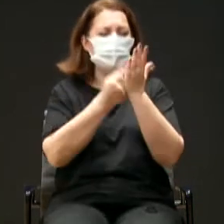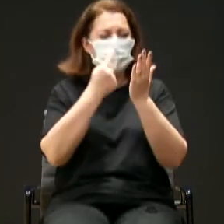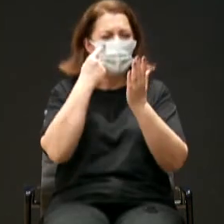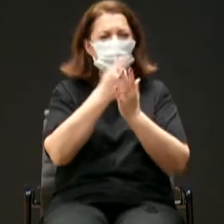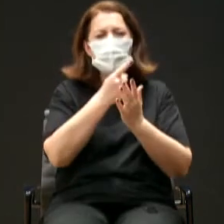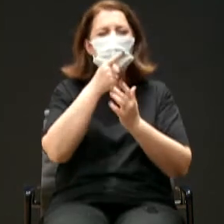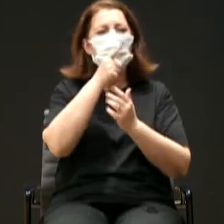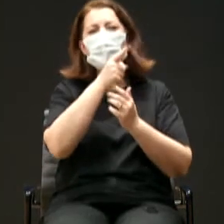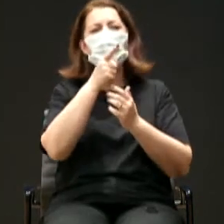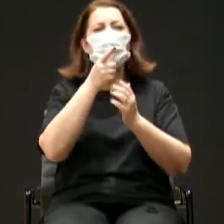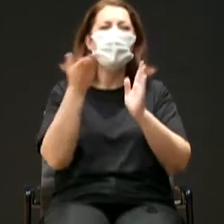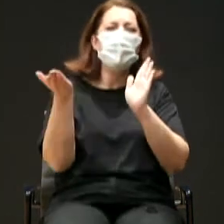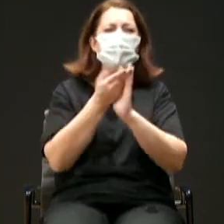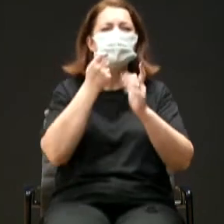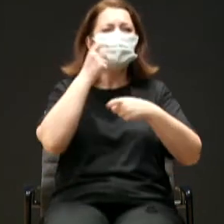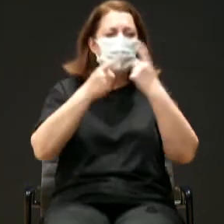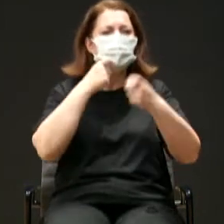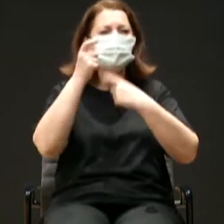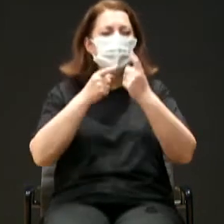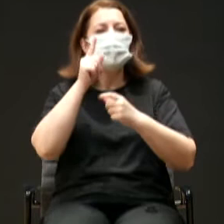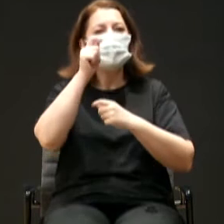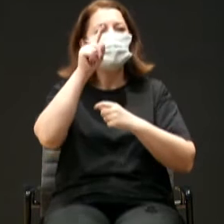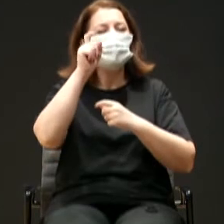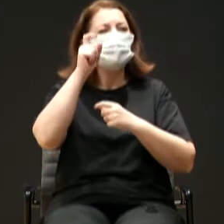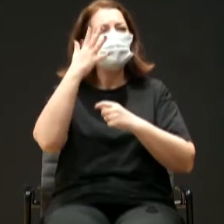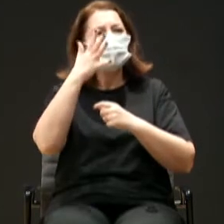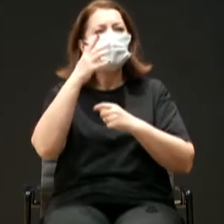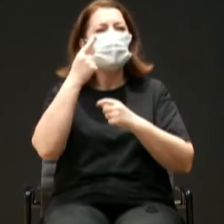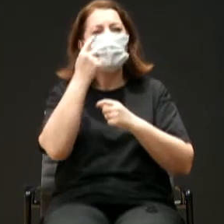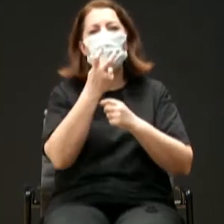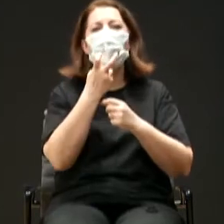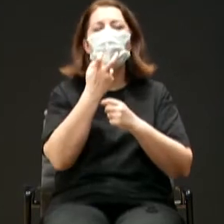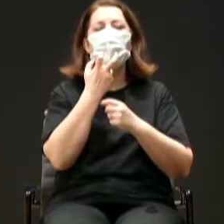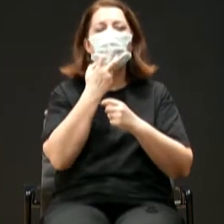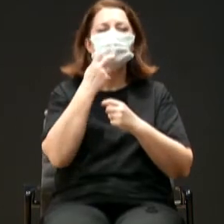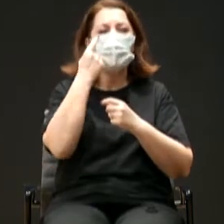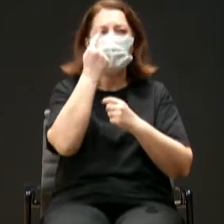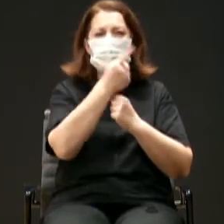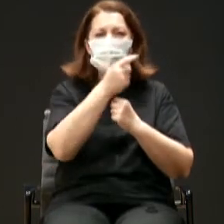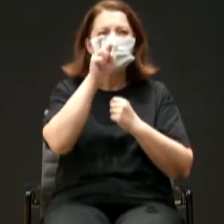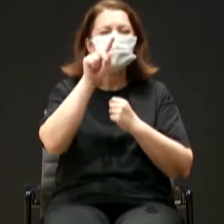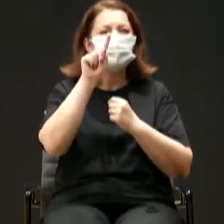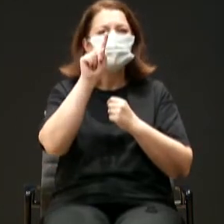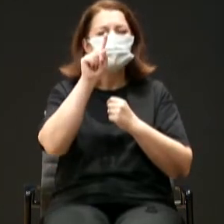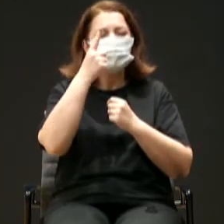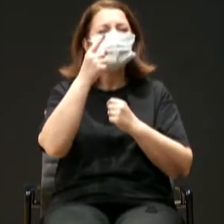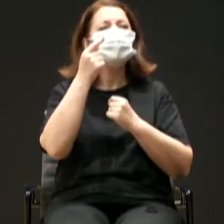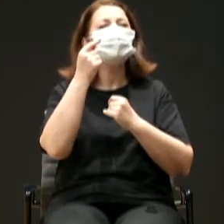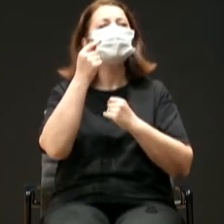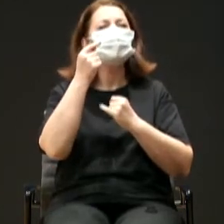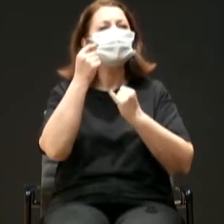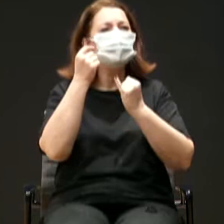katliamının yıl dönümünde Temmuz 1995'te Bosna'lı Sırp güçler tarafından katledilen 8 bin kardeşimizi rahmetle